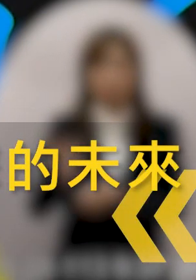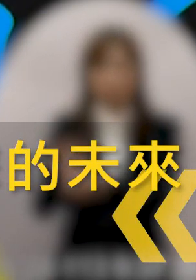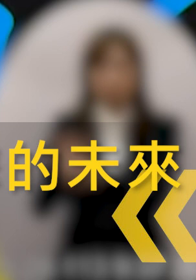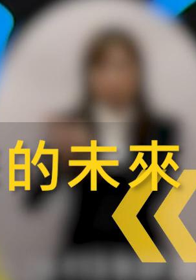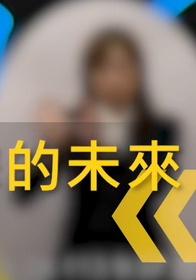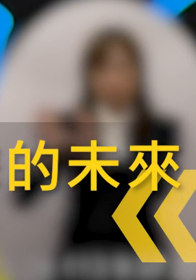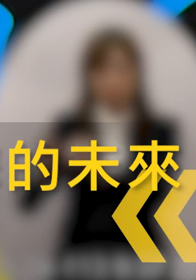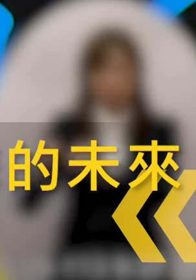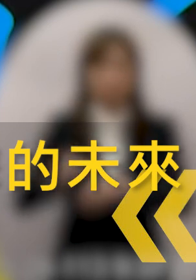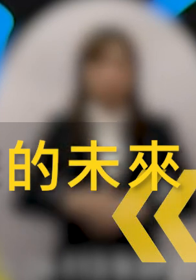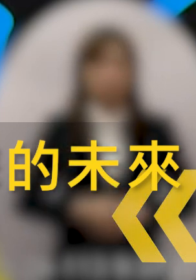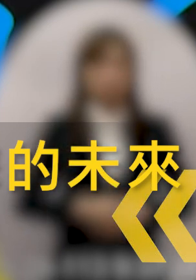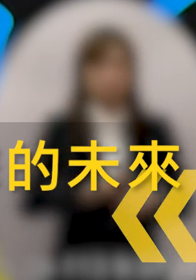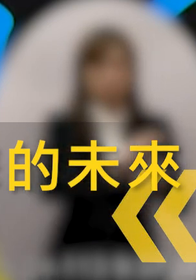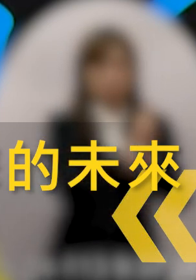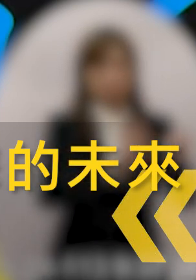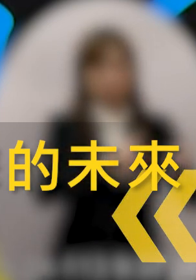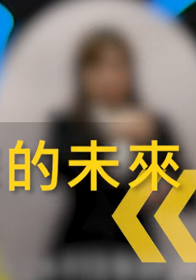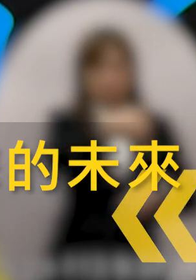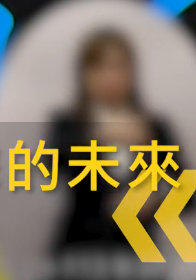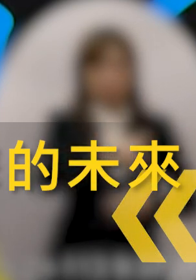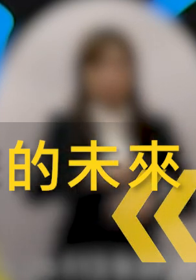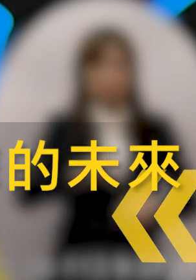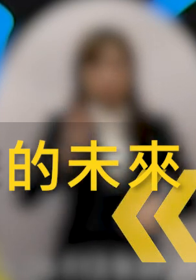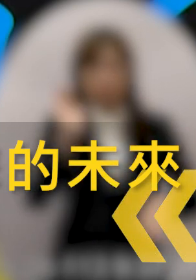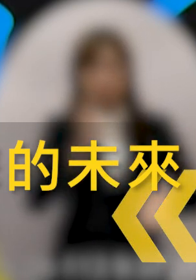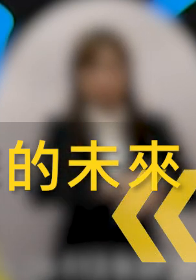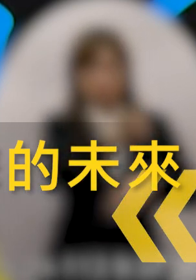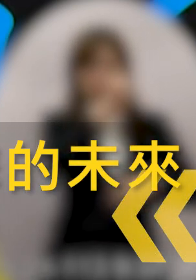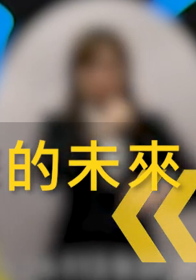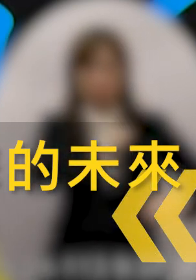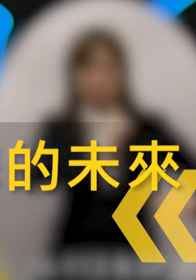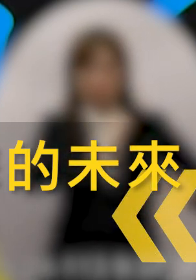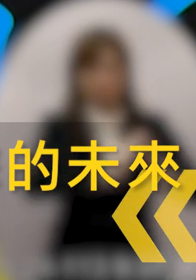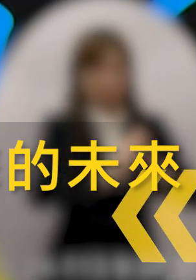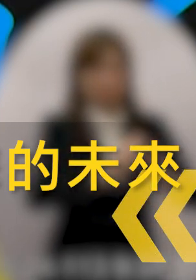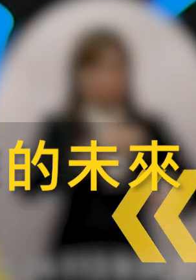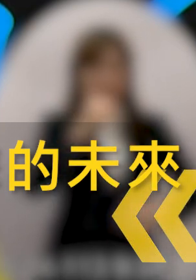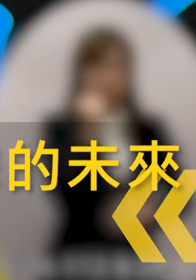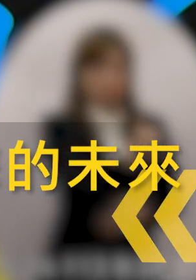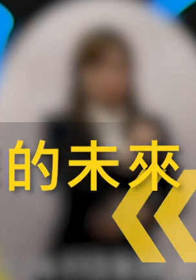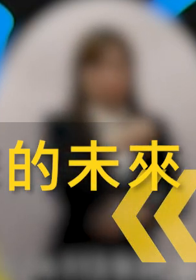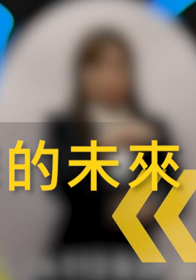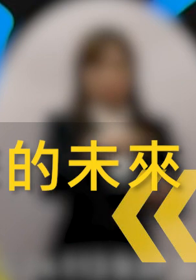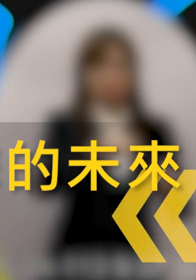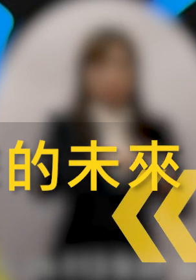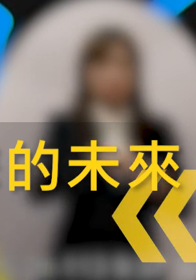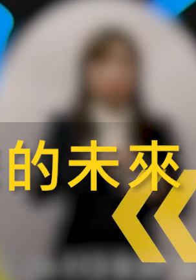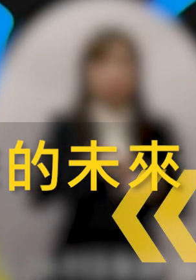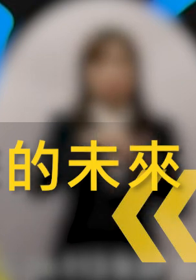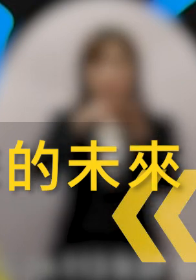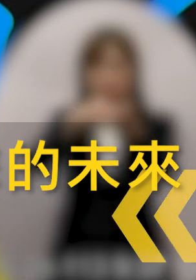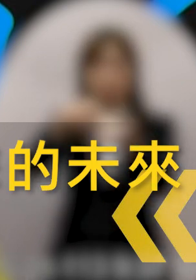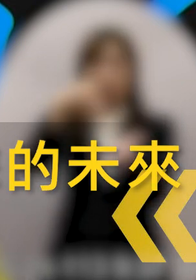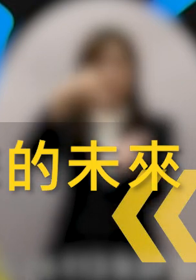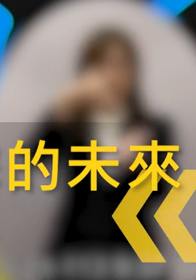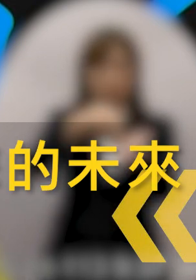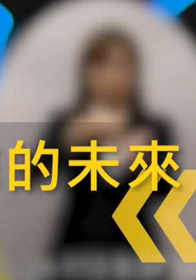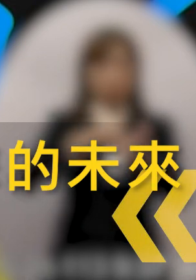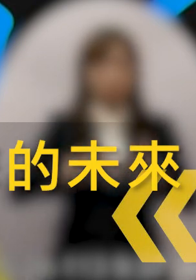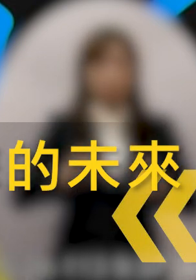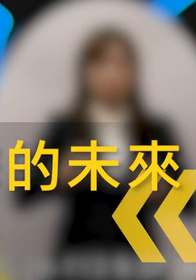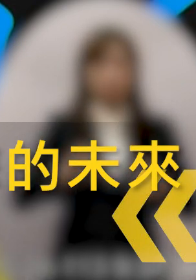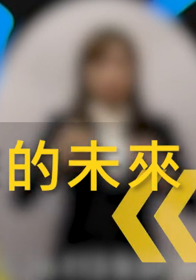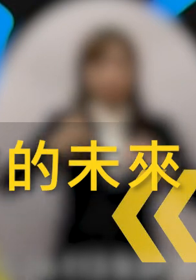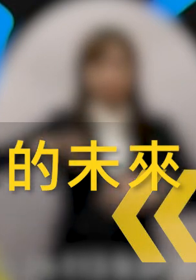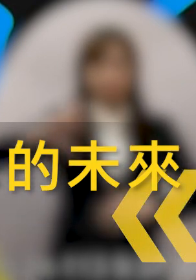员这么好的天生的练武奇才，为什么不去报名巴黎奥运呢？